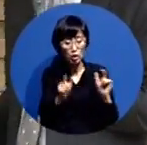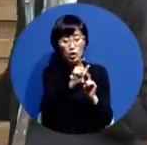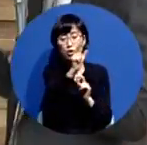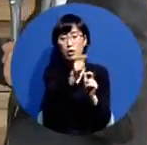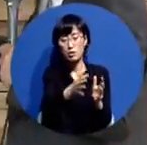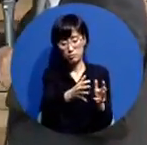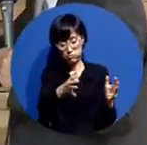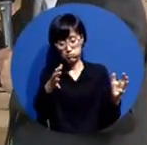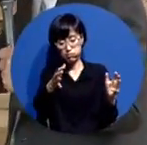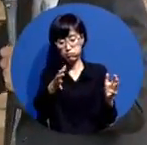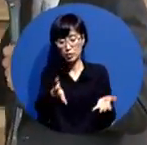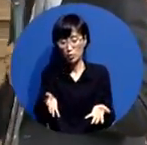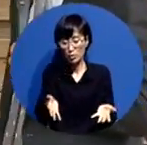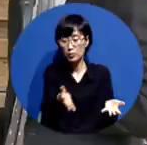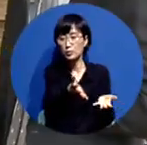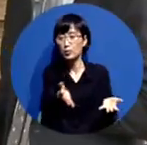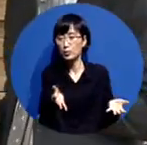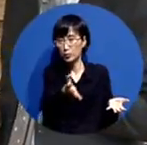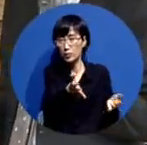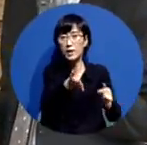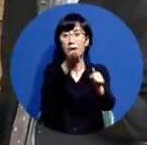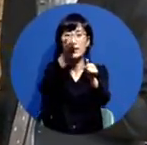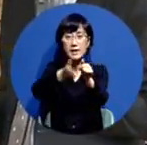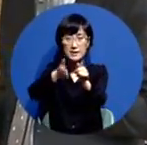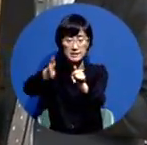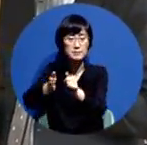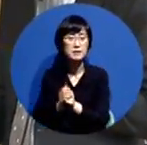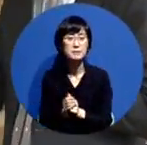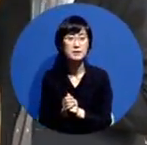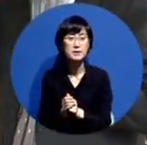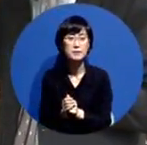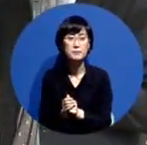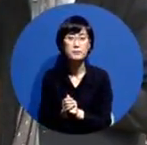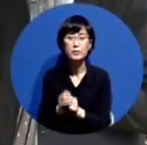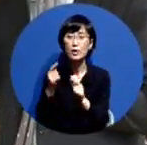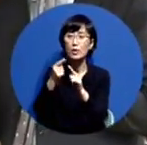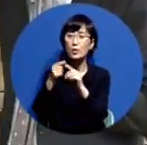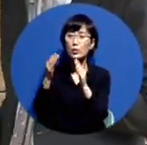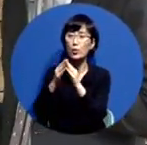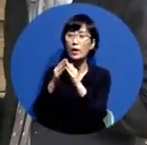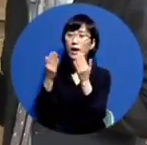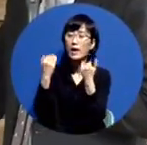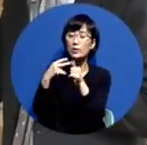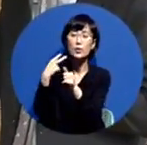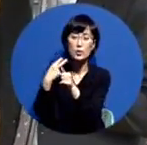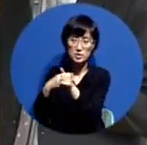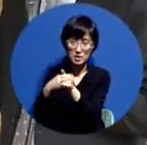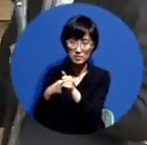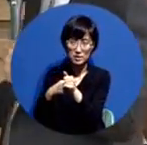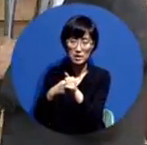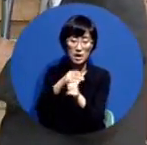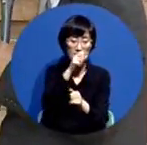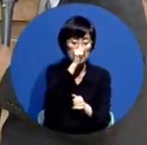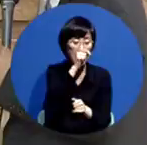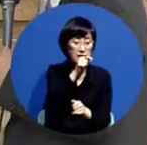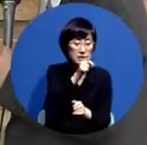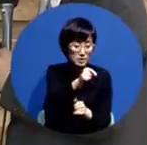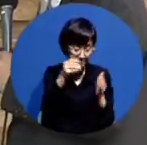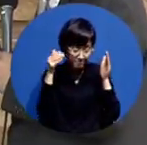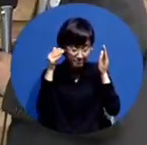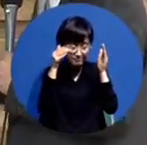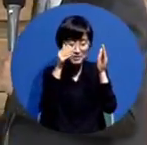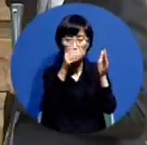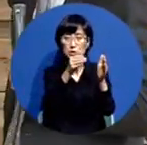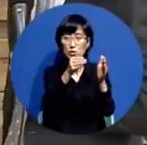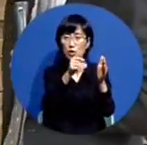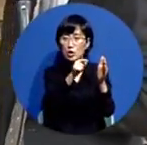이렘넌트에맞추시기바랍니다 愿望我们的教师也是对着 remnant 그리고렘넌트향해서하나님이뭘주셨는지뭘주셨는가자